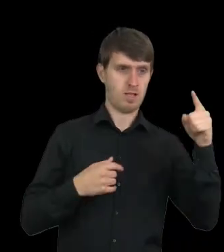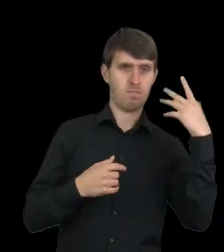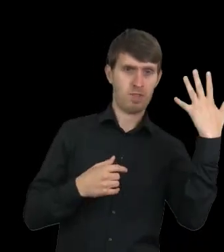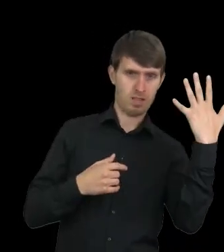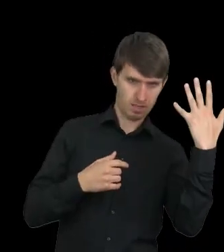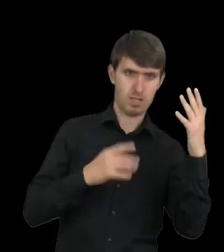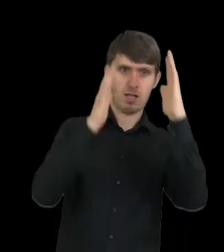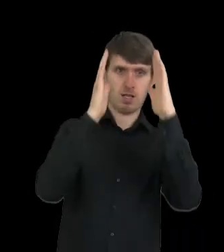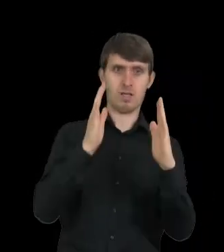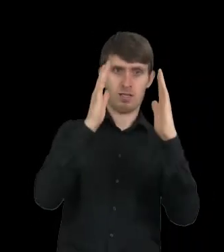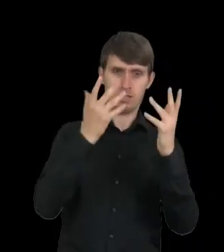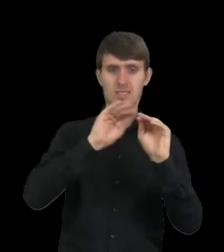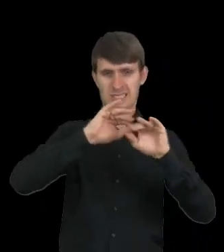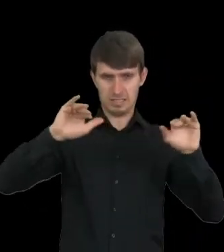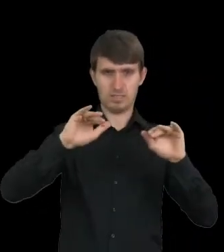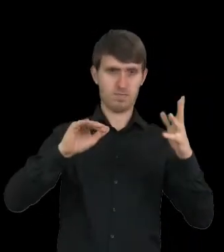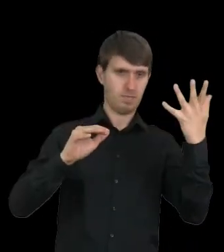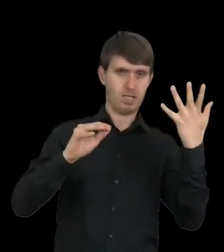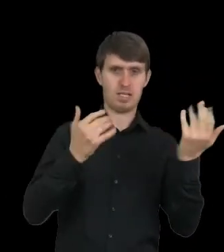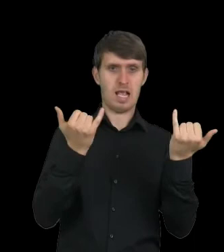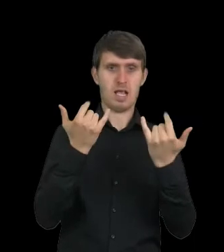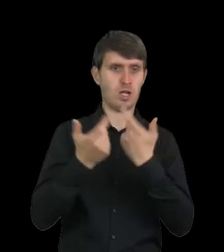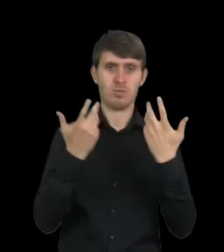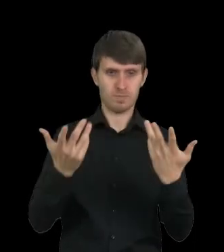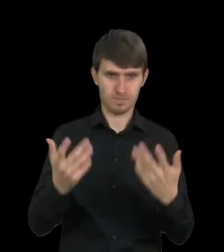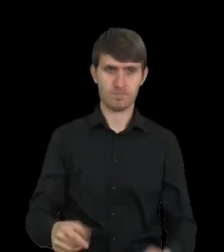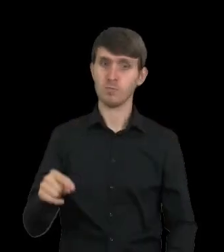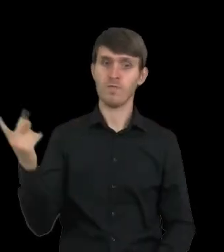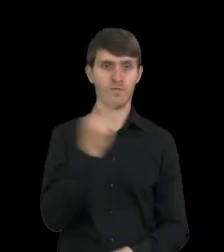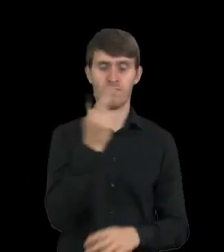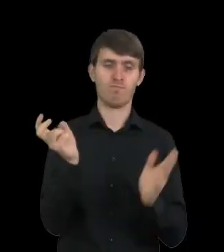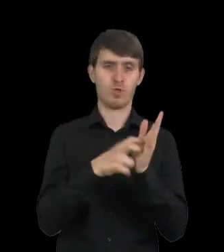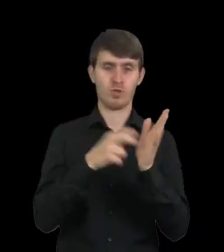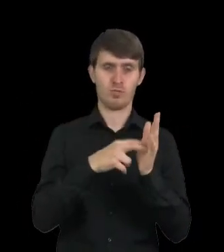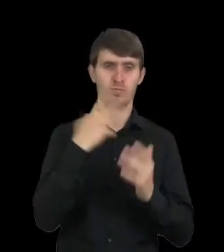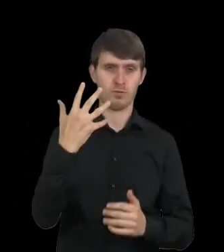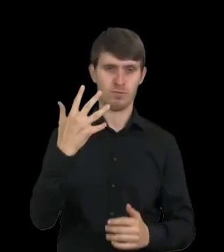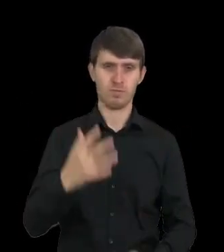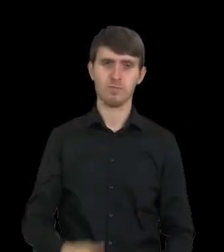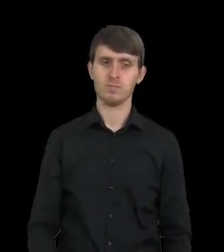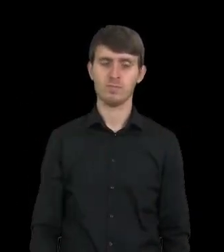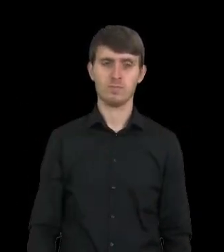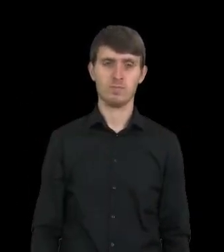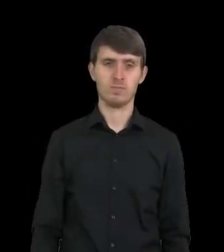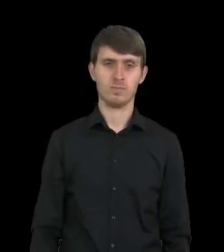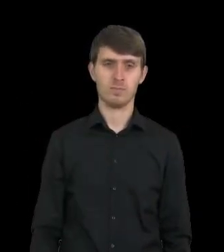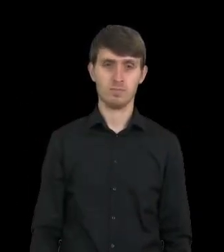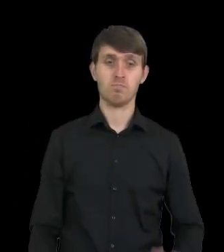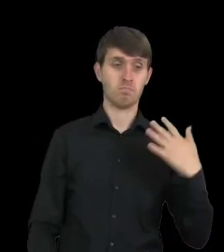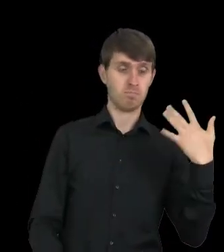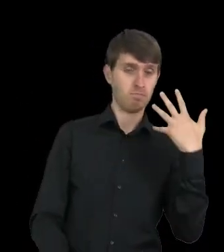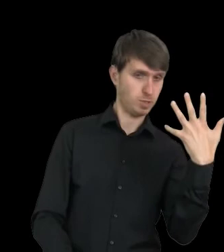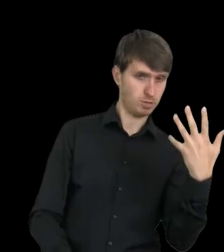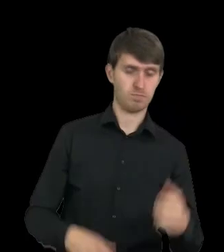Mamy tu 5 razy coś, co chcemy wydzielić. Aby wydzielić to całkowicie, należy podzielić obie strony równania przez